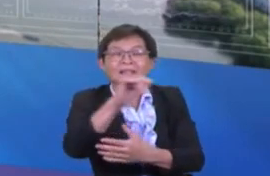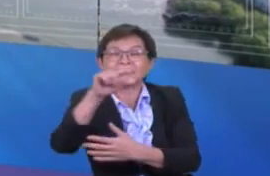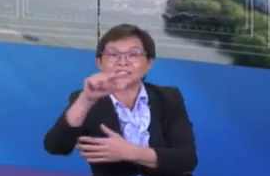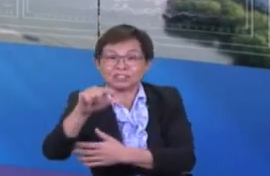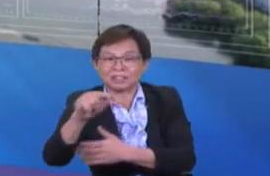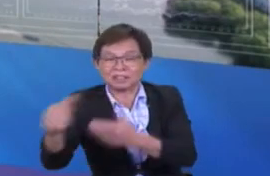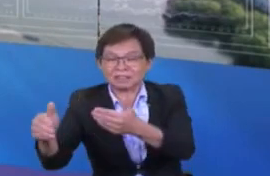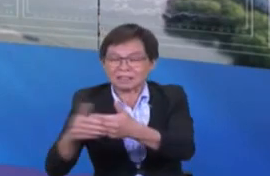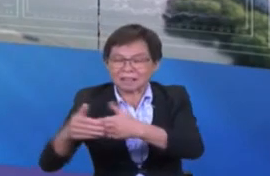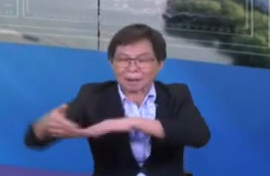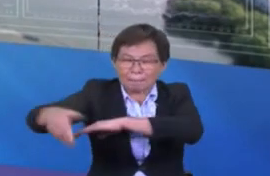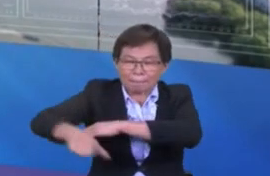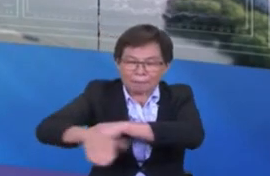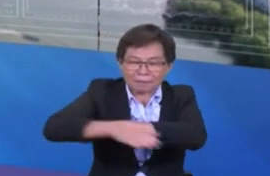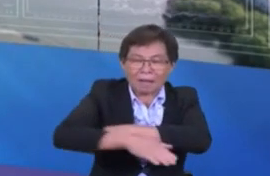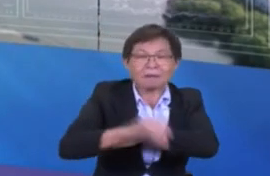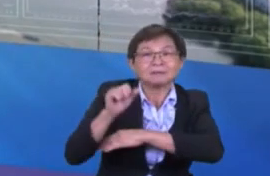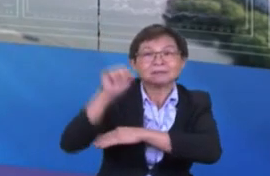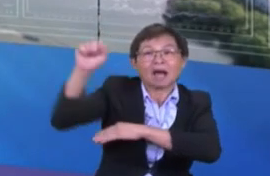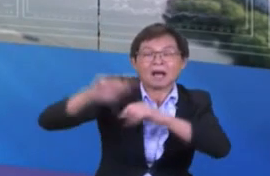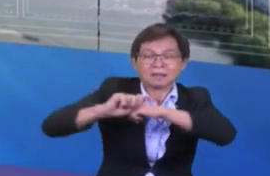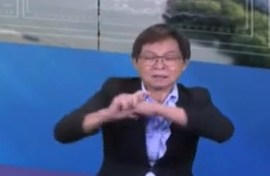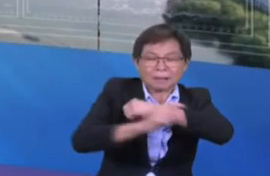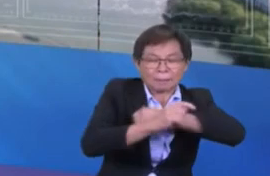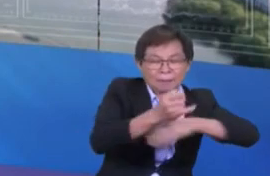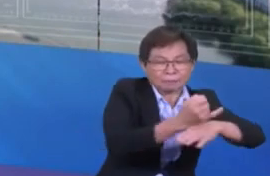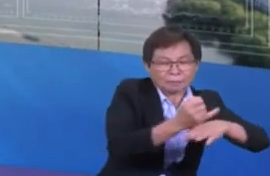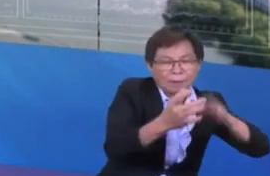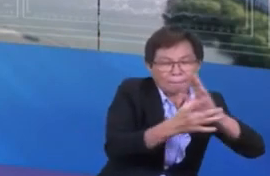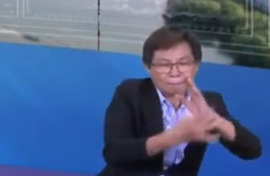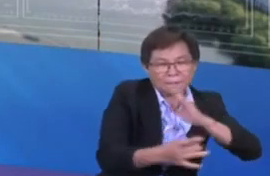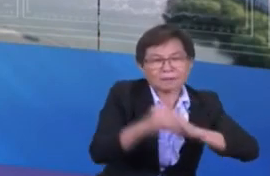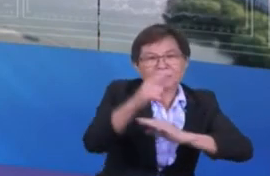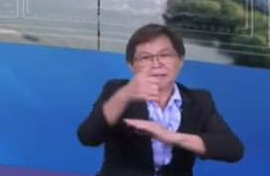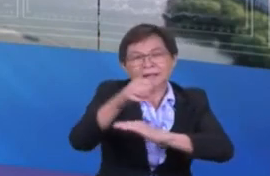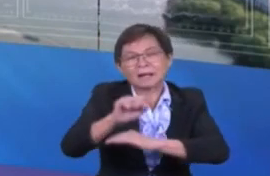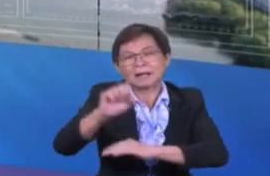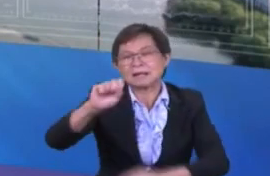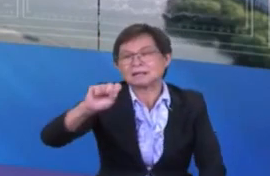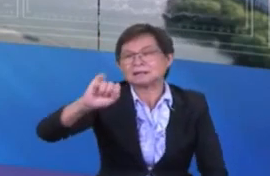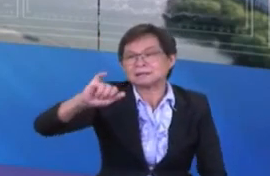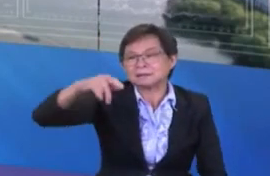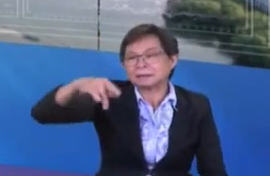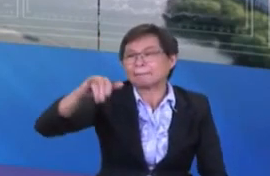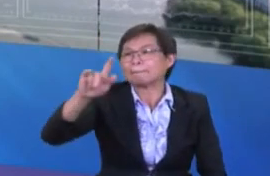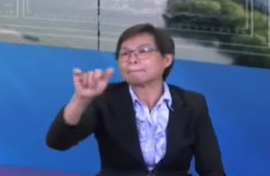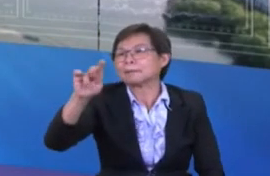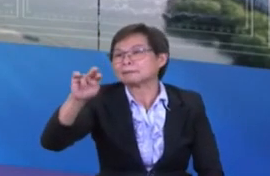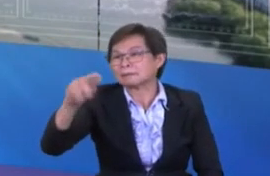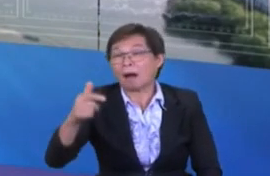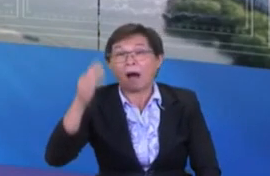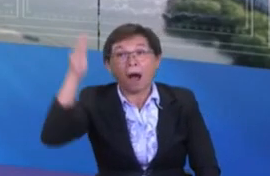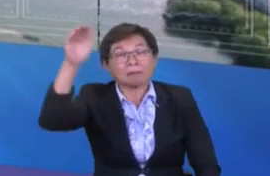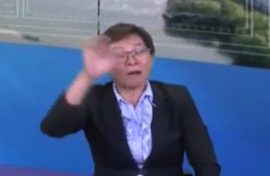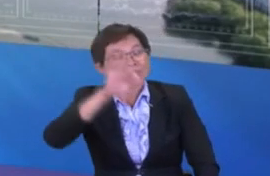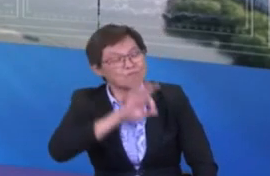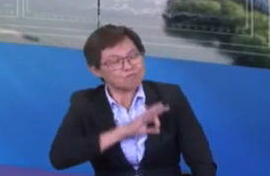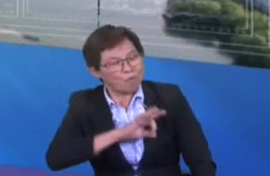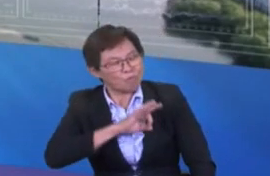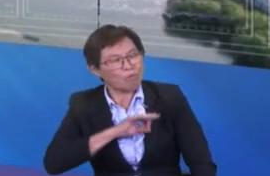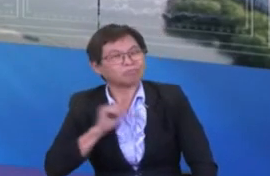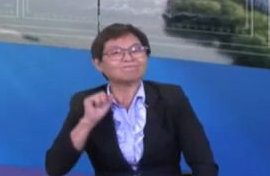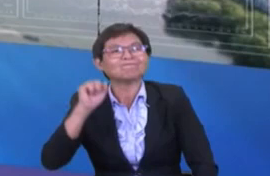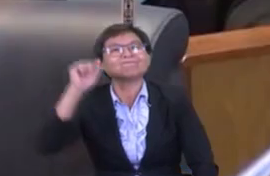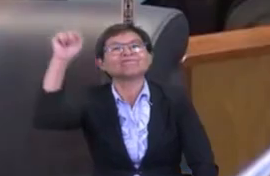berhampiran pantai pertama Sabah di taman Perindustrian minyak dan gas sipitang sogieb diagram bermanfaat sepenuhnya kepada